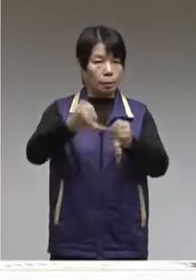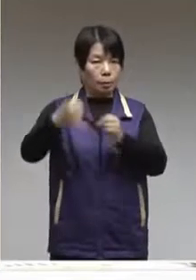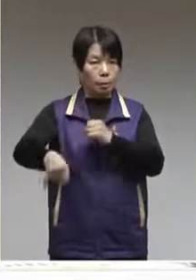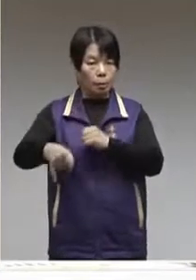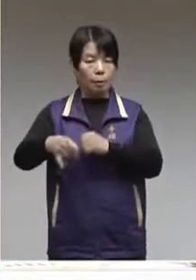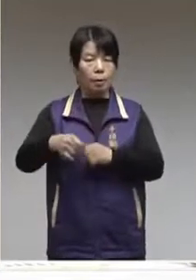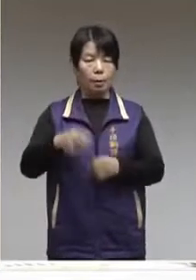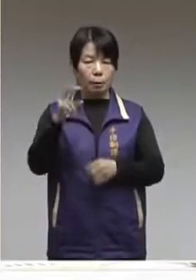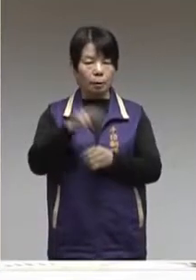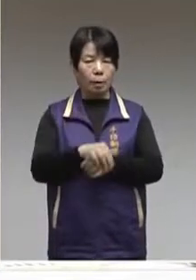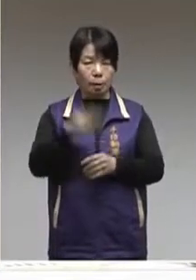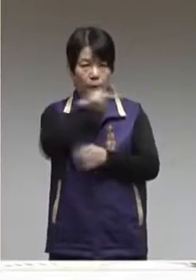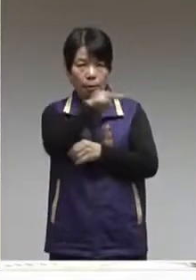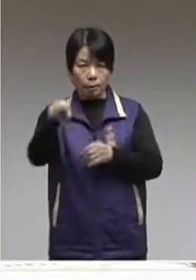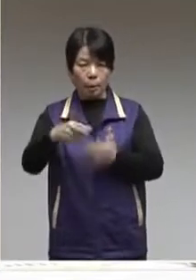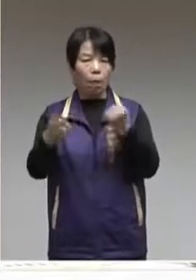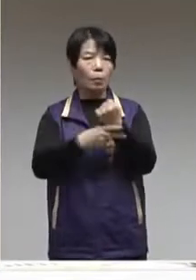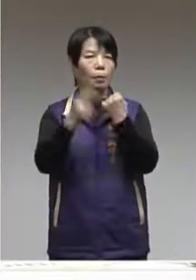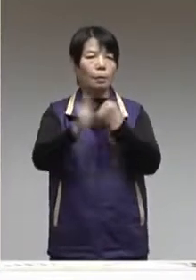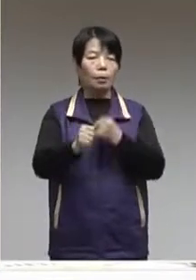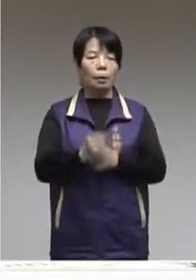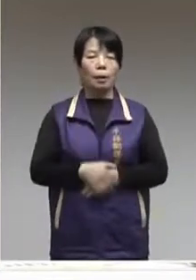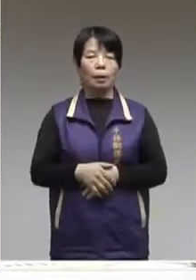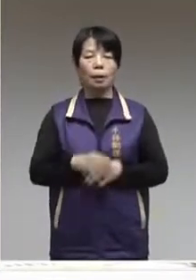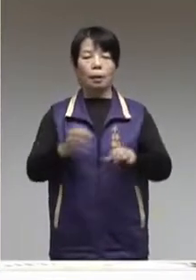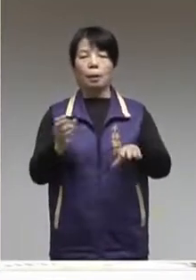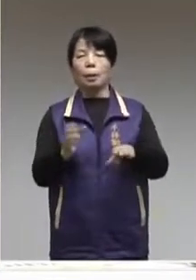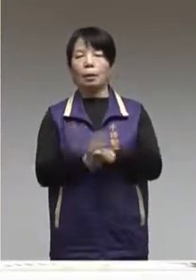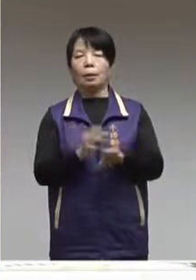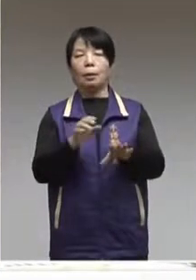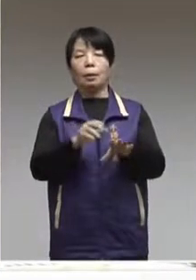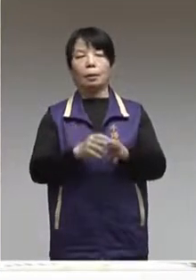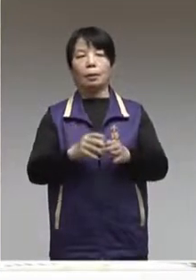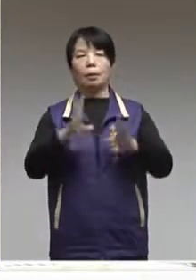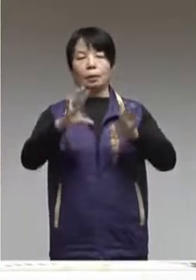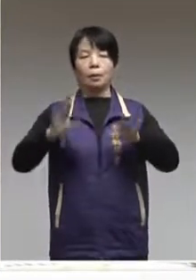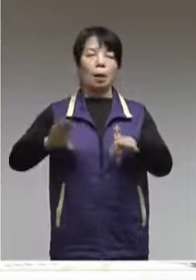用广播车，都希望说民众赶快出来。哎，好， 来